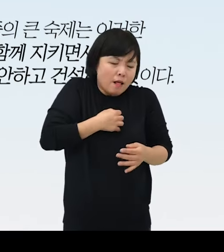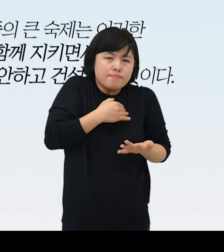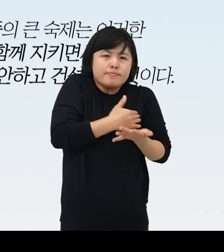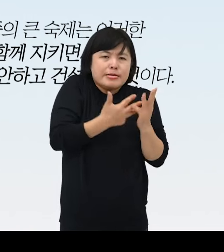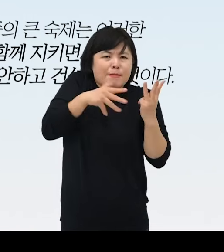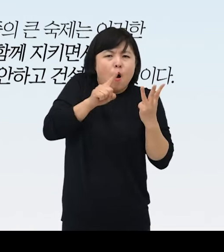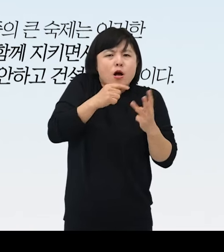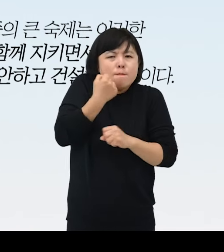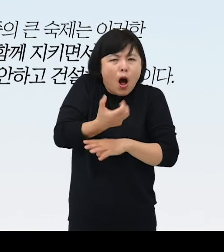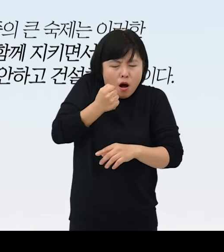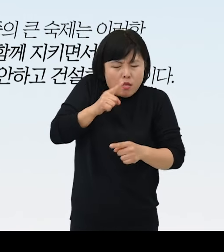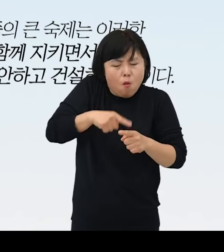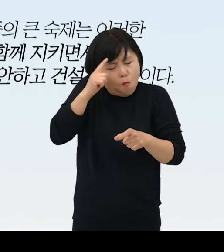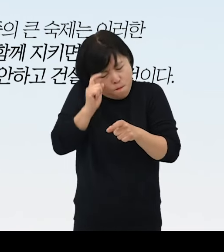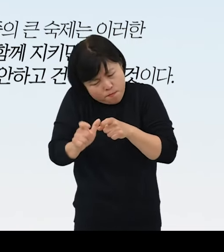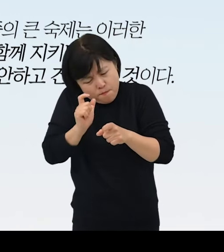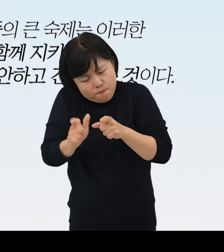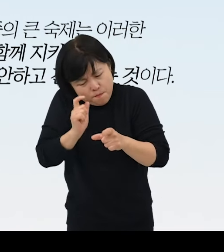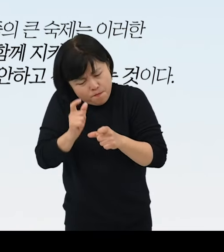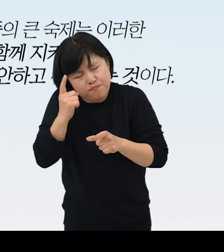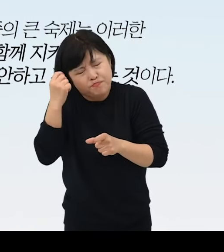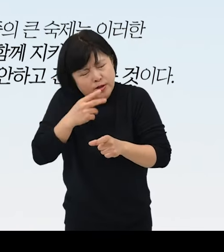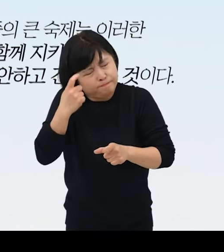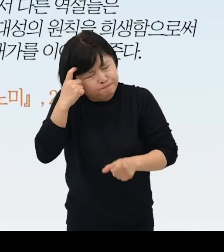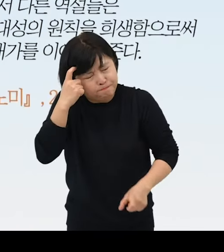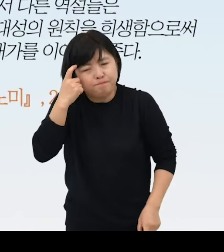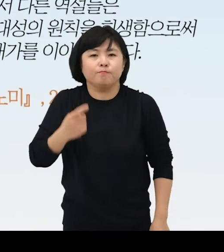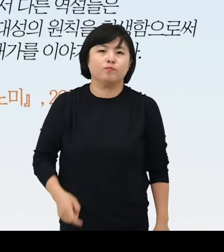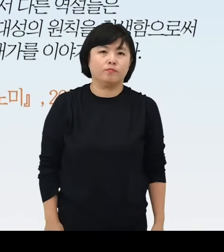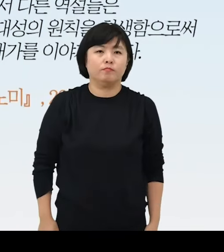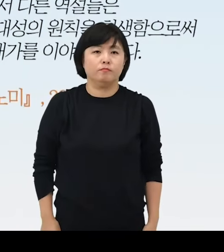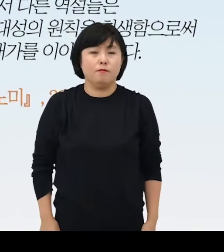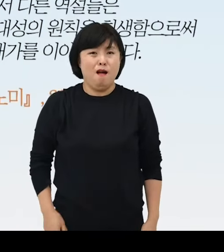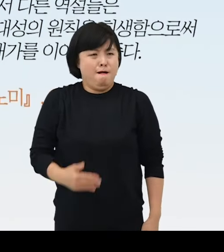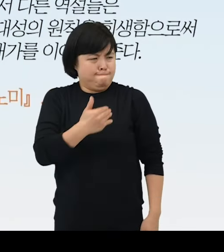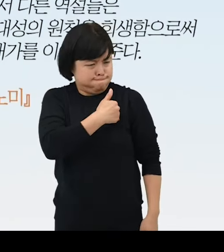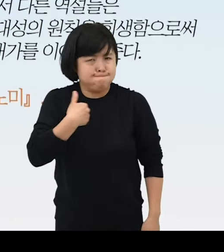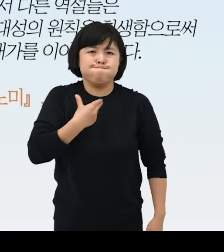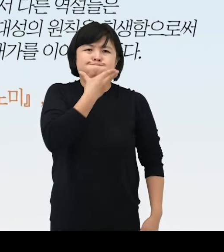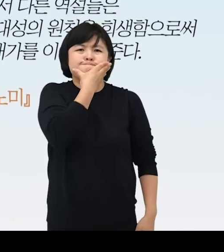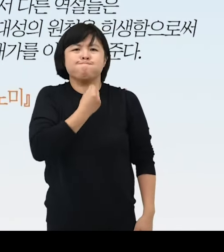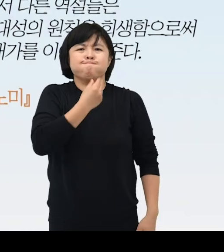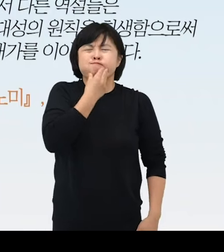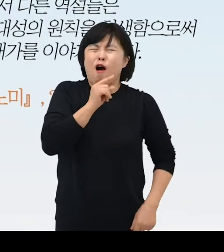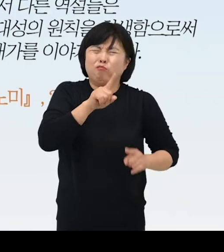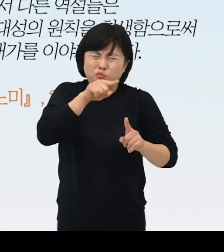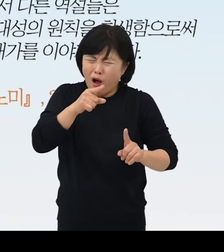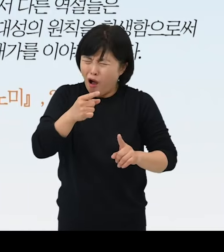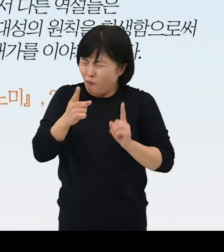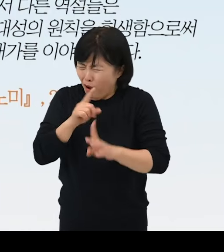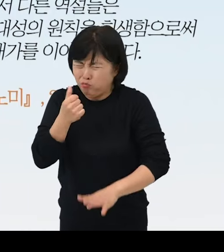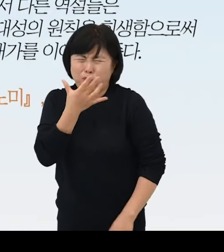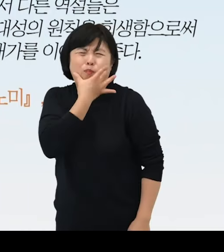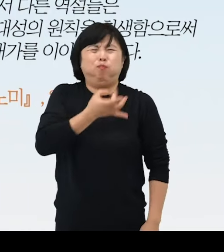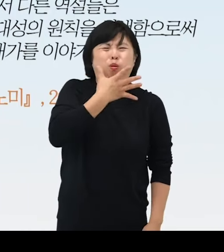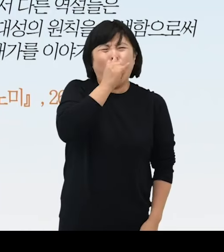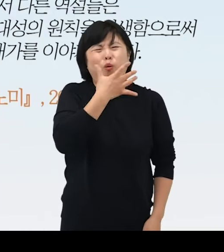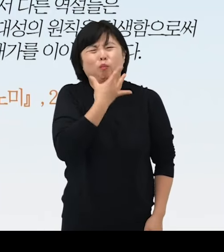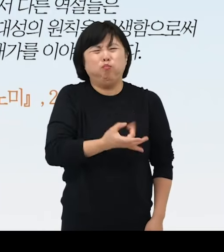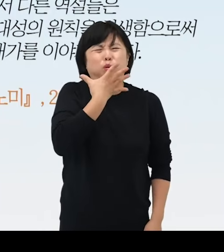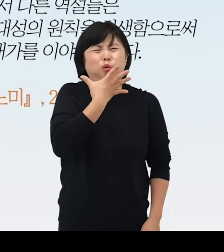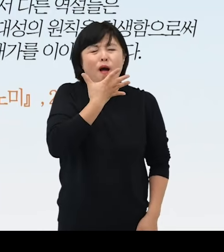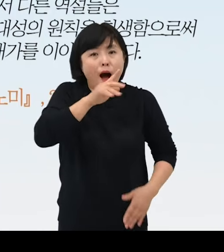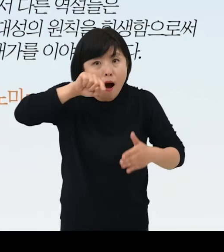3차원적인 인본주의를 고안하고 건설하는 것이다. 풍요송의 불행이라는 역설과 그 외 우리가 이 책에서 다룬 여러